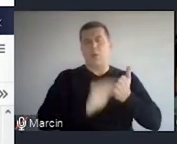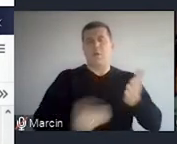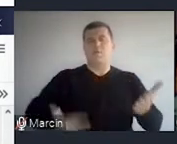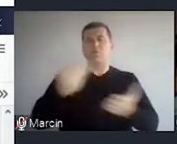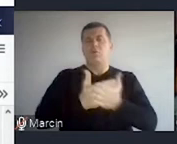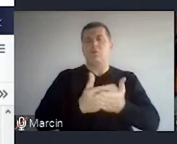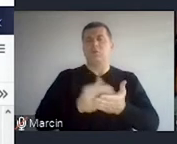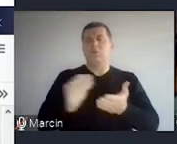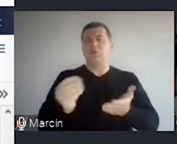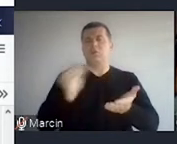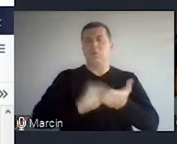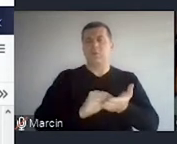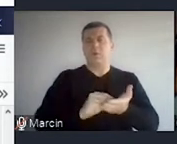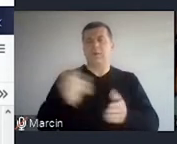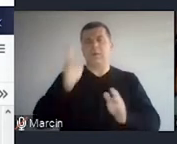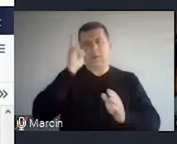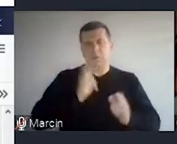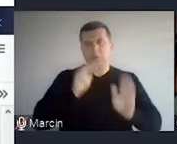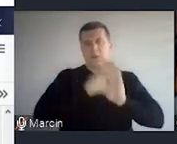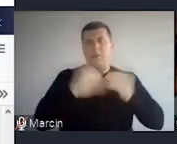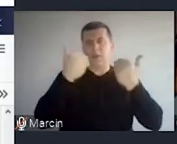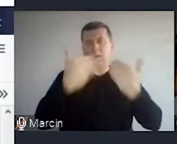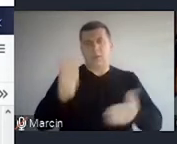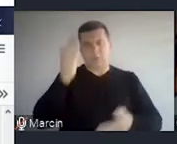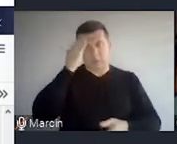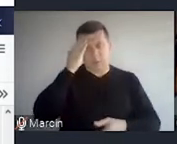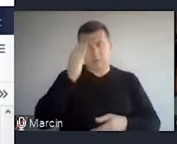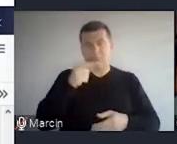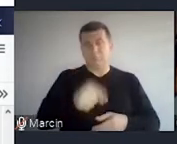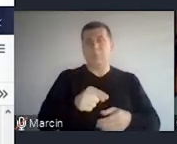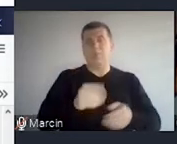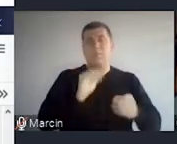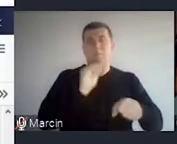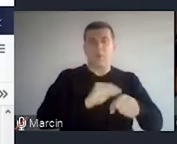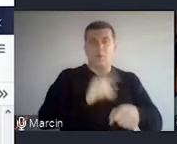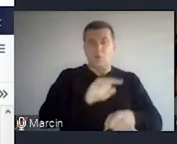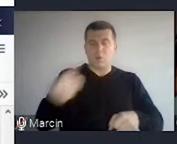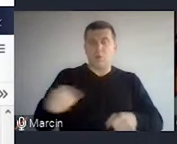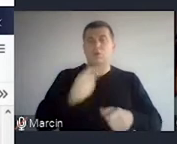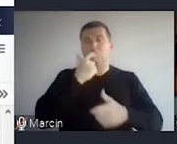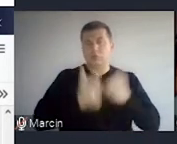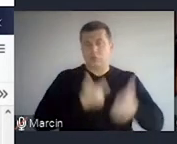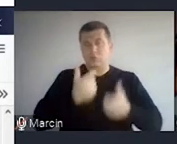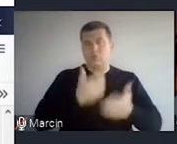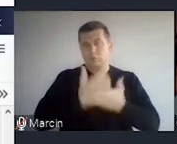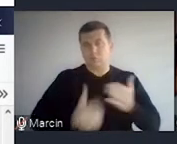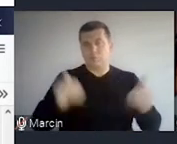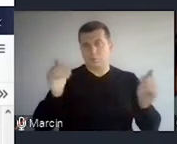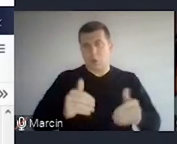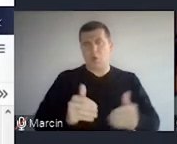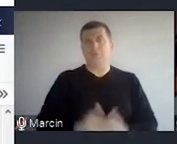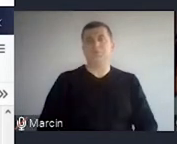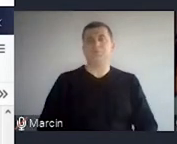zatem instytucja w regulaminie dała Wam znać, że określoną metodę czy metody się stosuje albo stosować